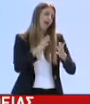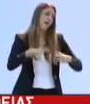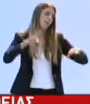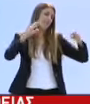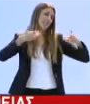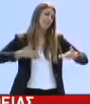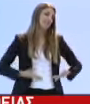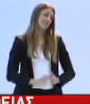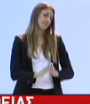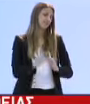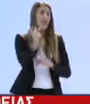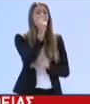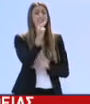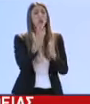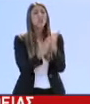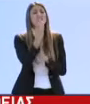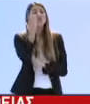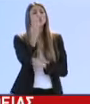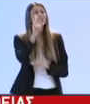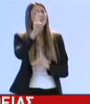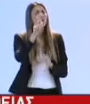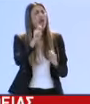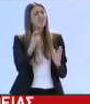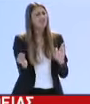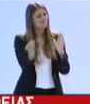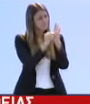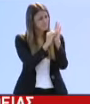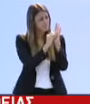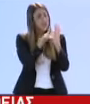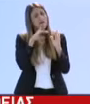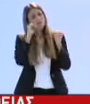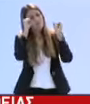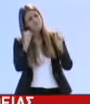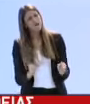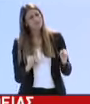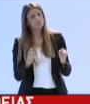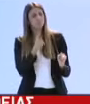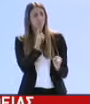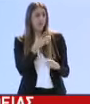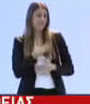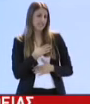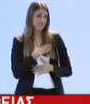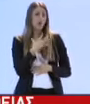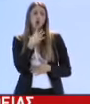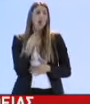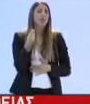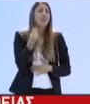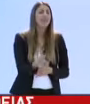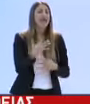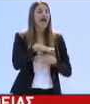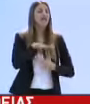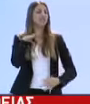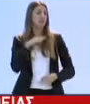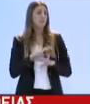κοινωνική δικαιοσύνη, το τρίτο άλφα, αποτελεί κεντρικό πυλώνα της πολιτικής μας, διότι διασφαλίζει την